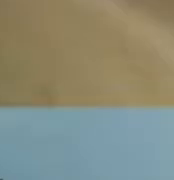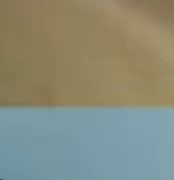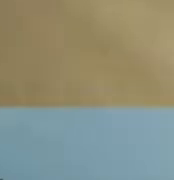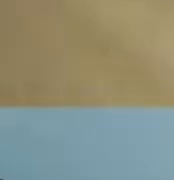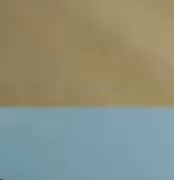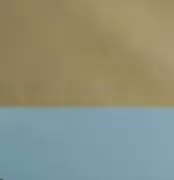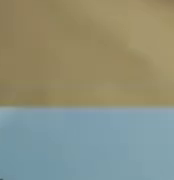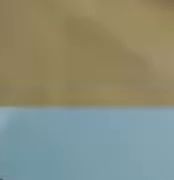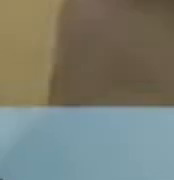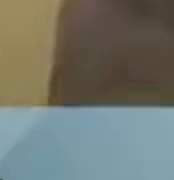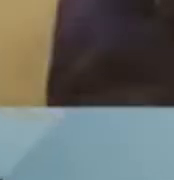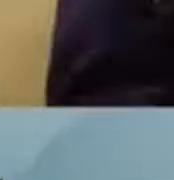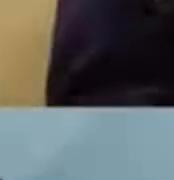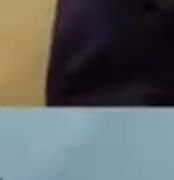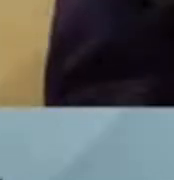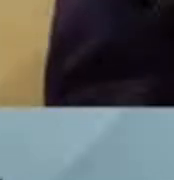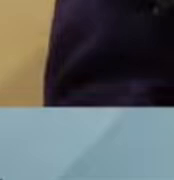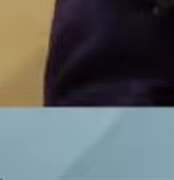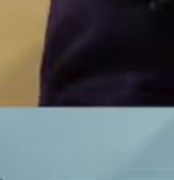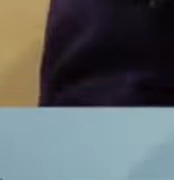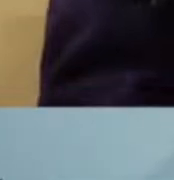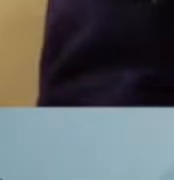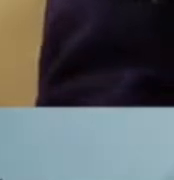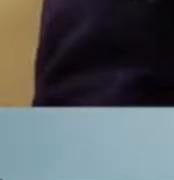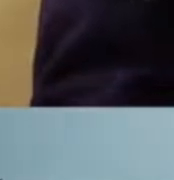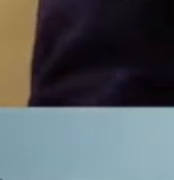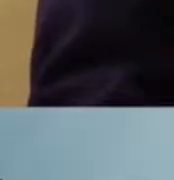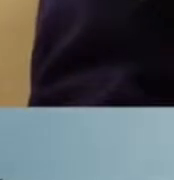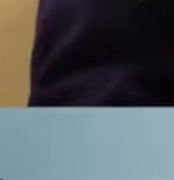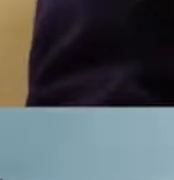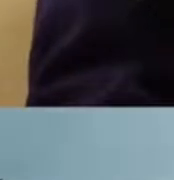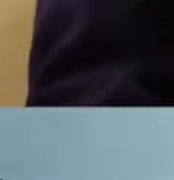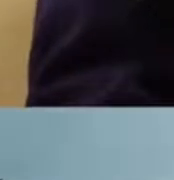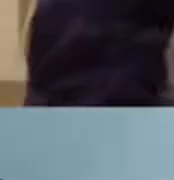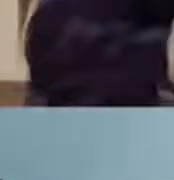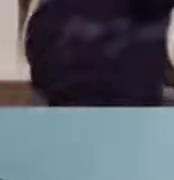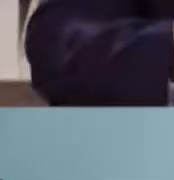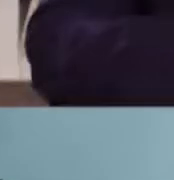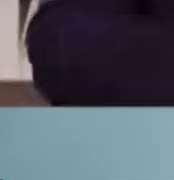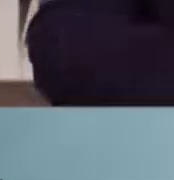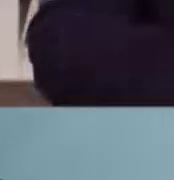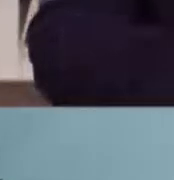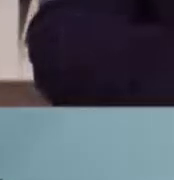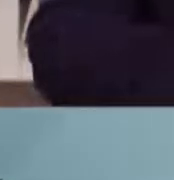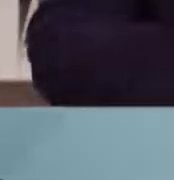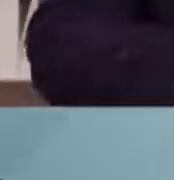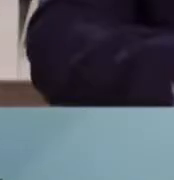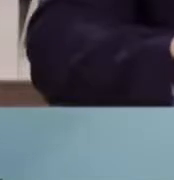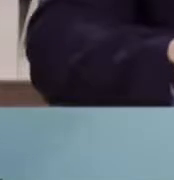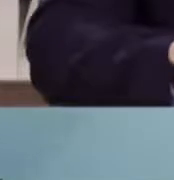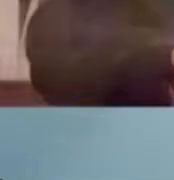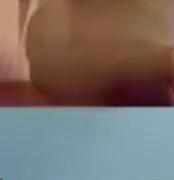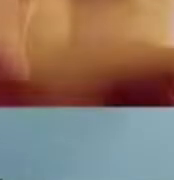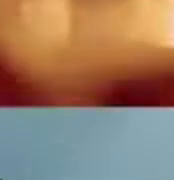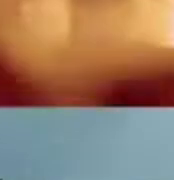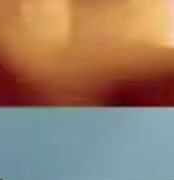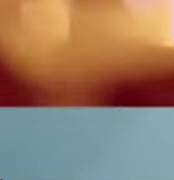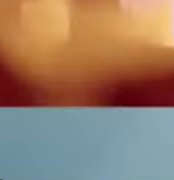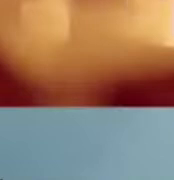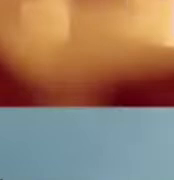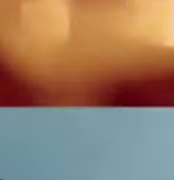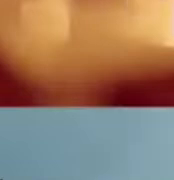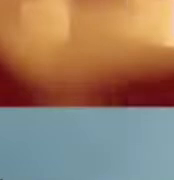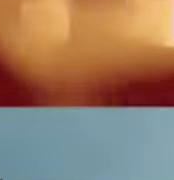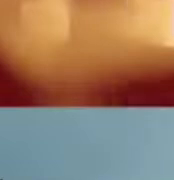mga aral ni Kristo, aral ng Ebanghelyo, na para sa ating panahon. Kasama ba rito ang pagbibigay